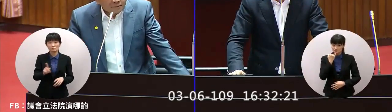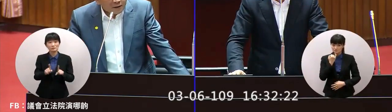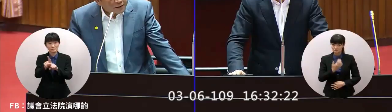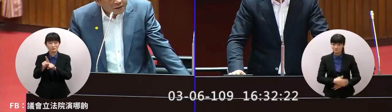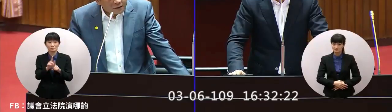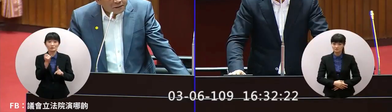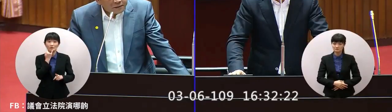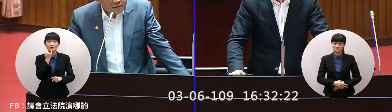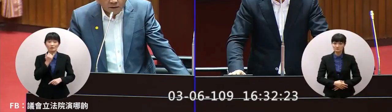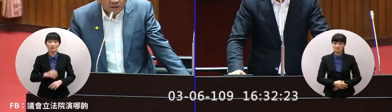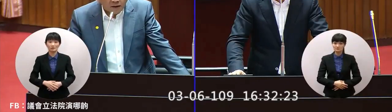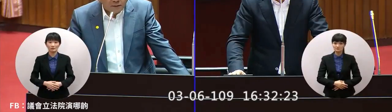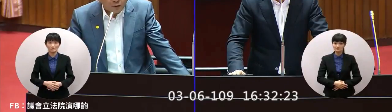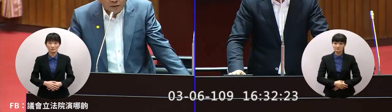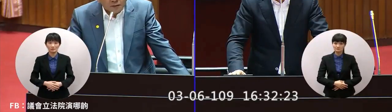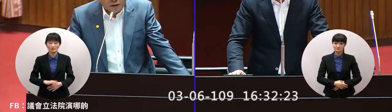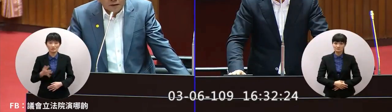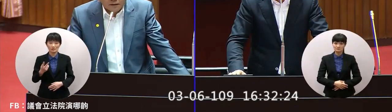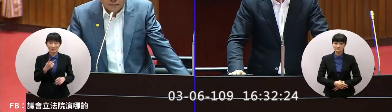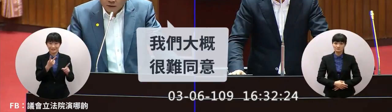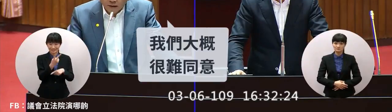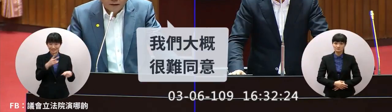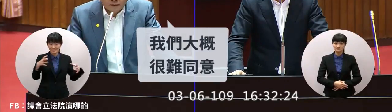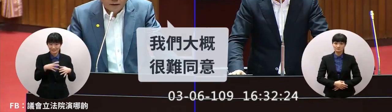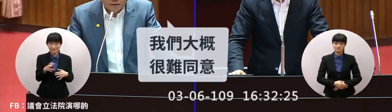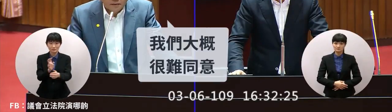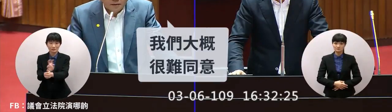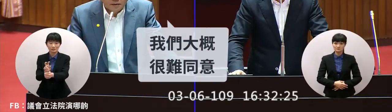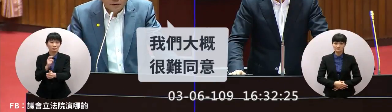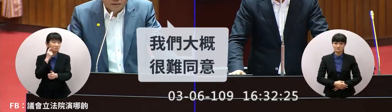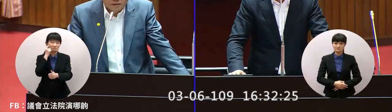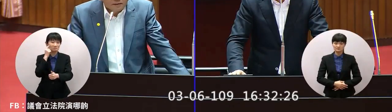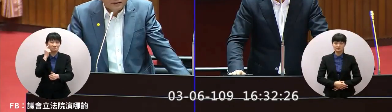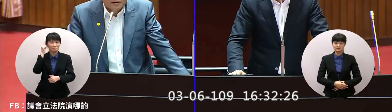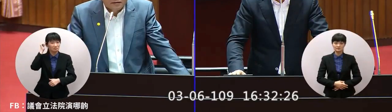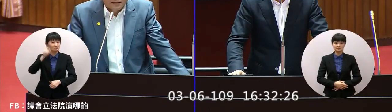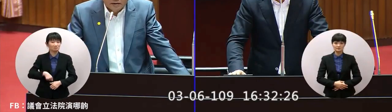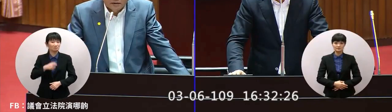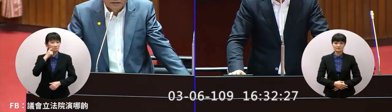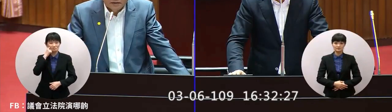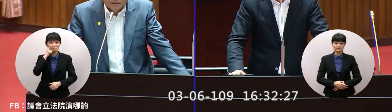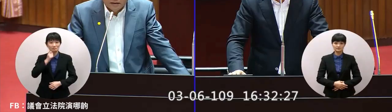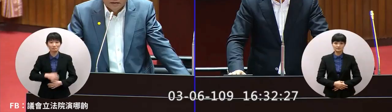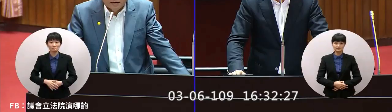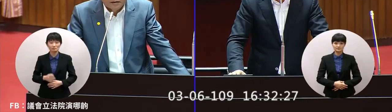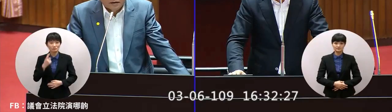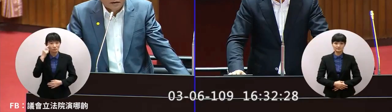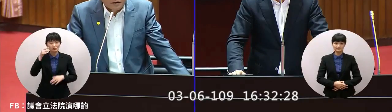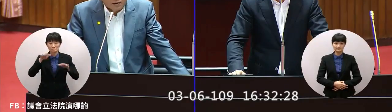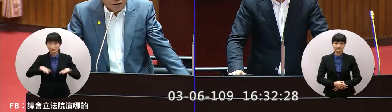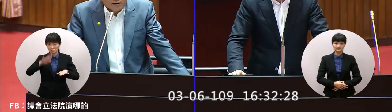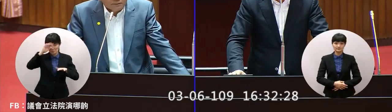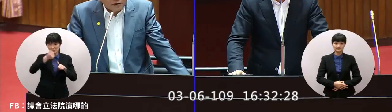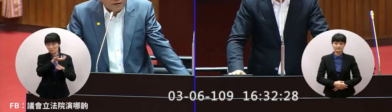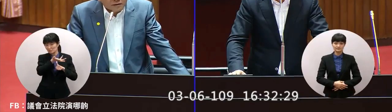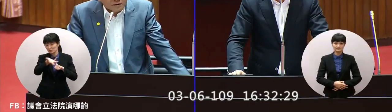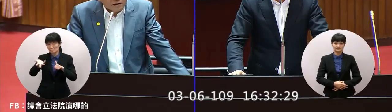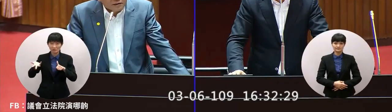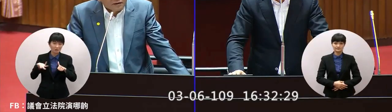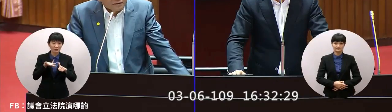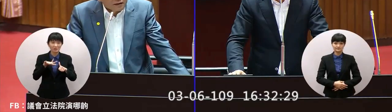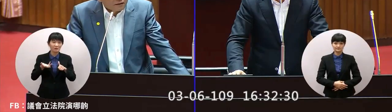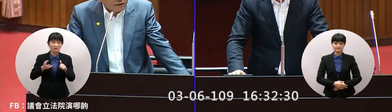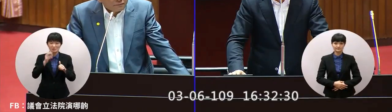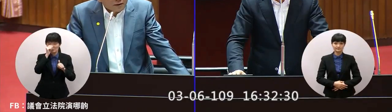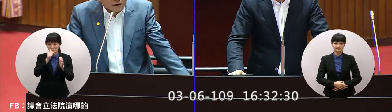啊，但是讲要吼。这回来陪伴哈，我们大概很难同意，因为我们这个环境，我还认为在这样的一个传染病的